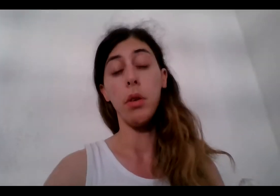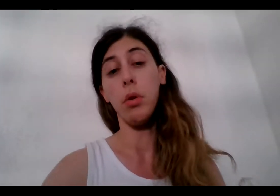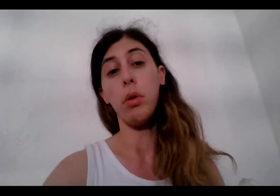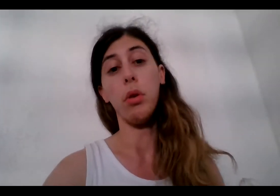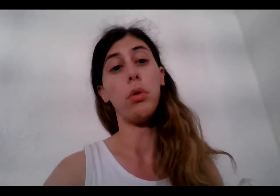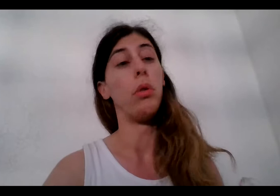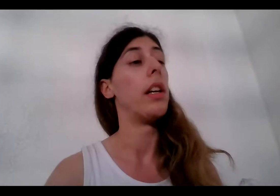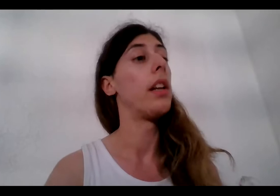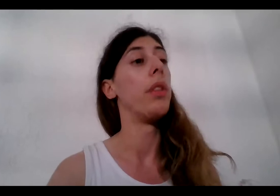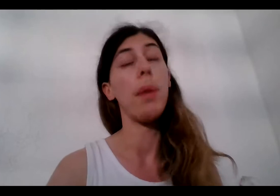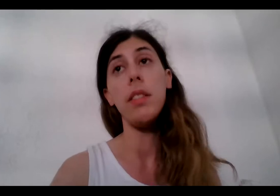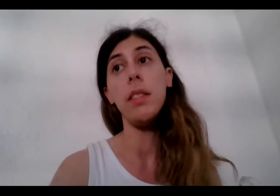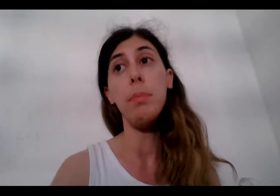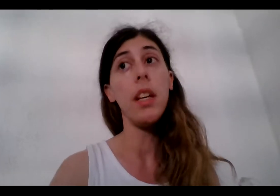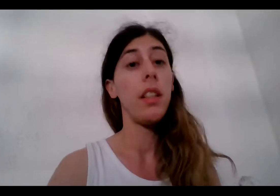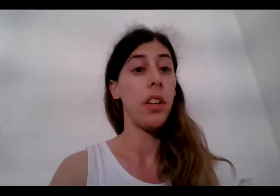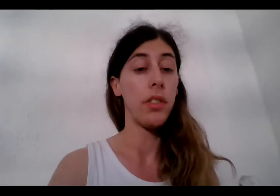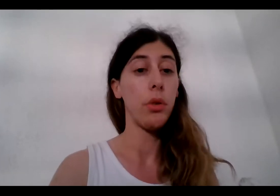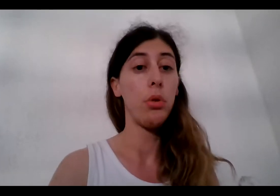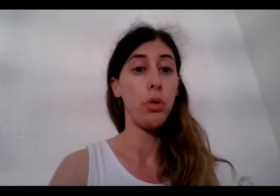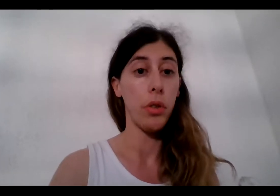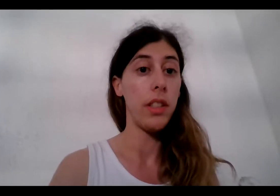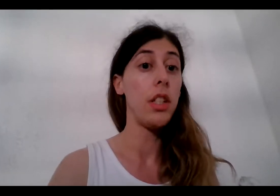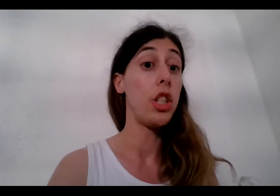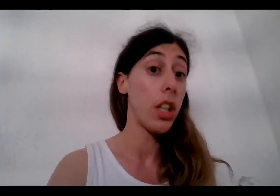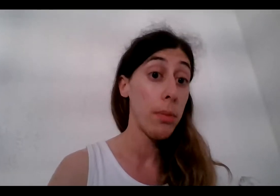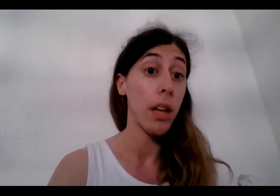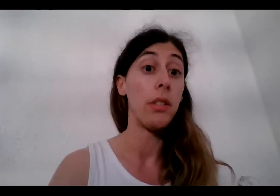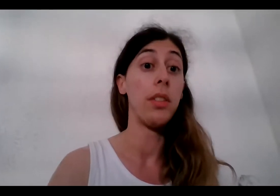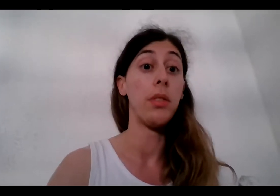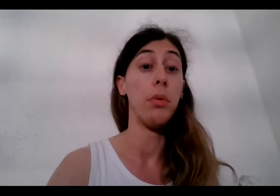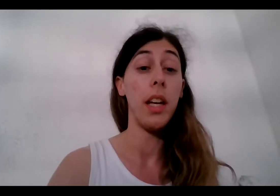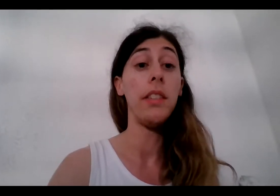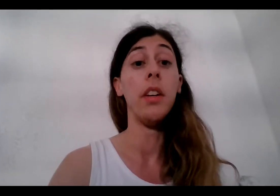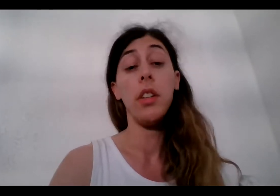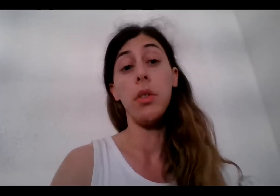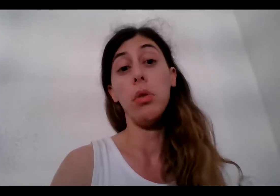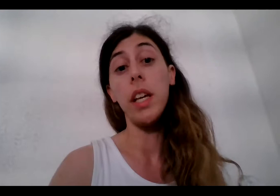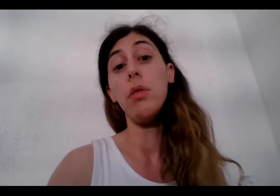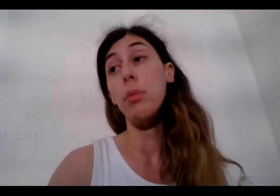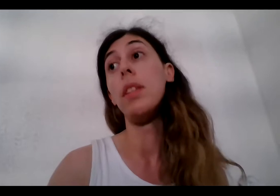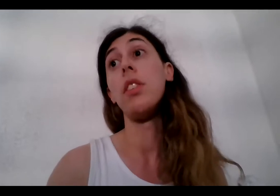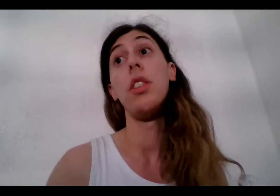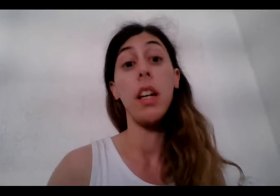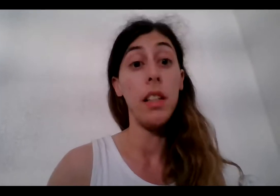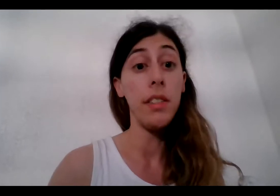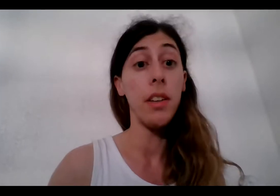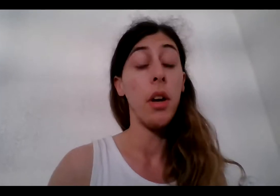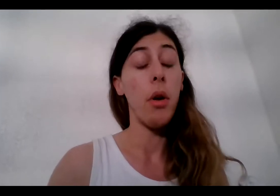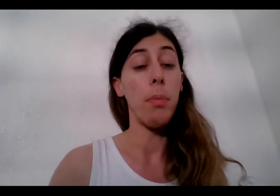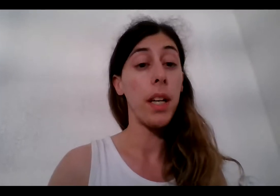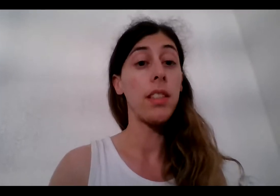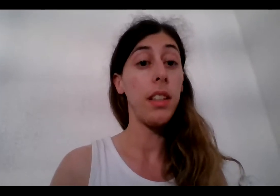place, à laquelle on a participé, d'un centre de santé géré par l'association AIDE, dans lequel une médecin